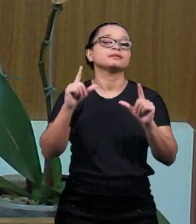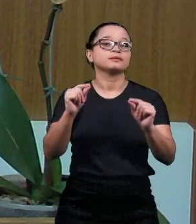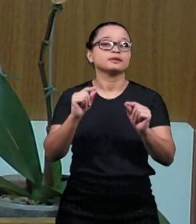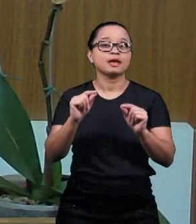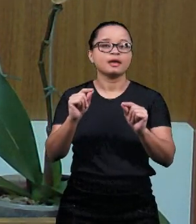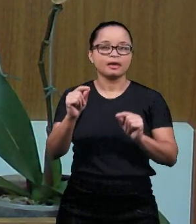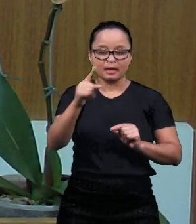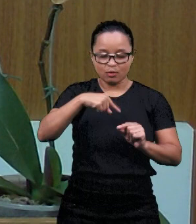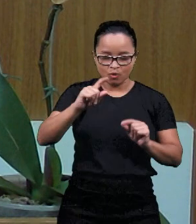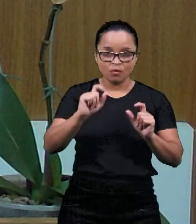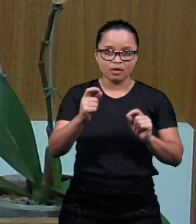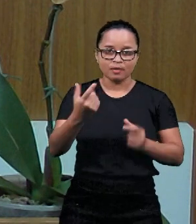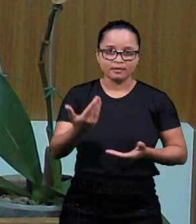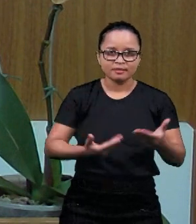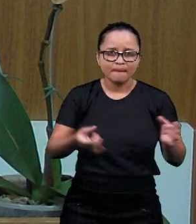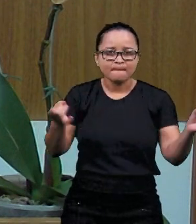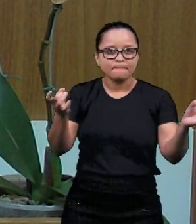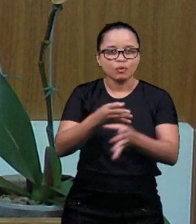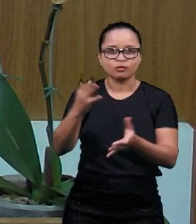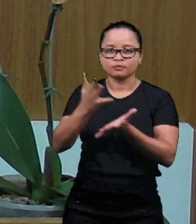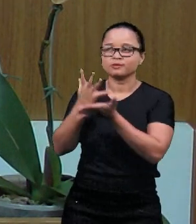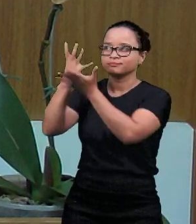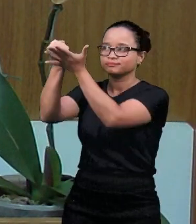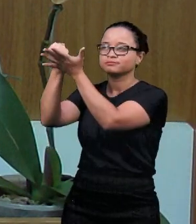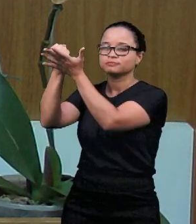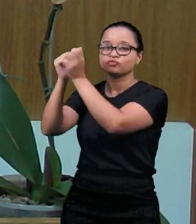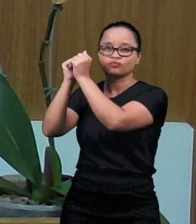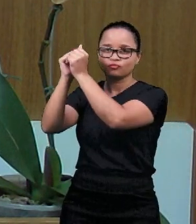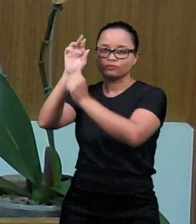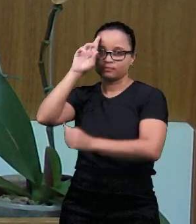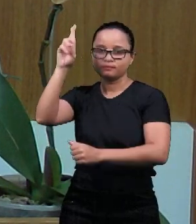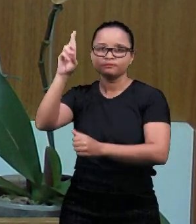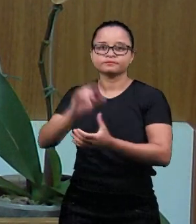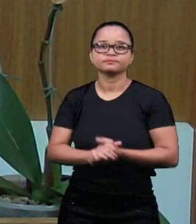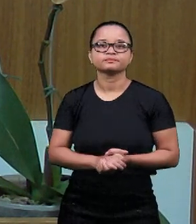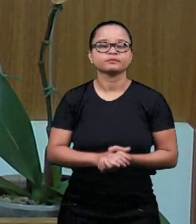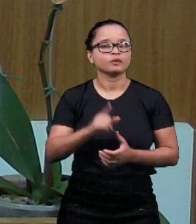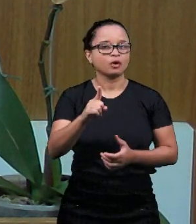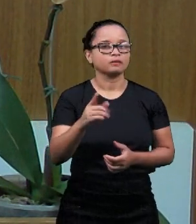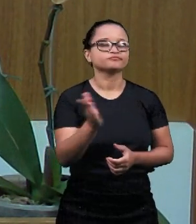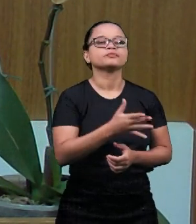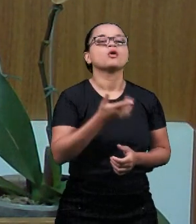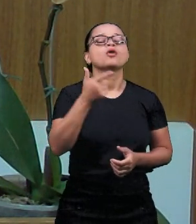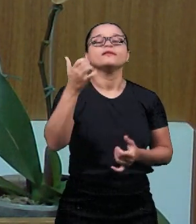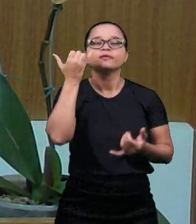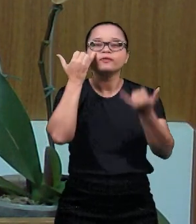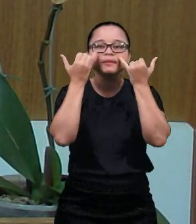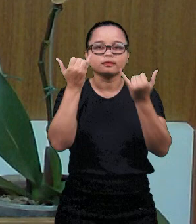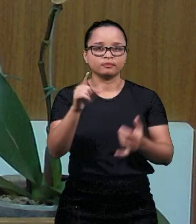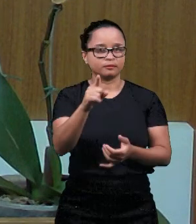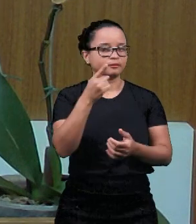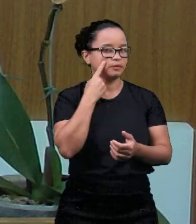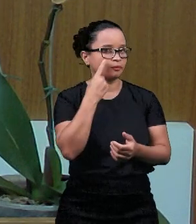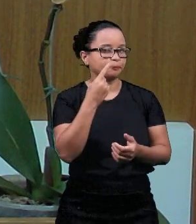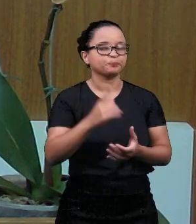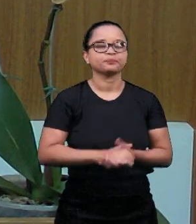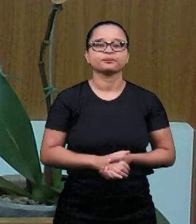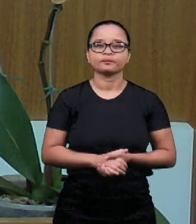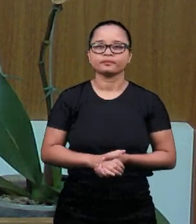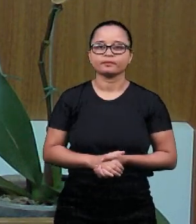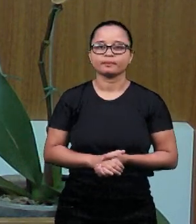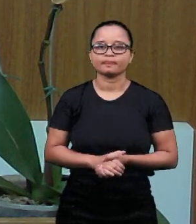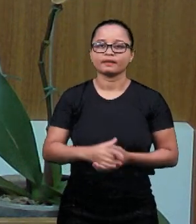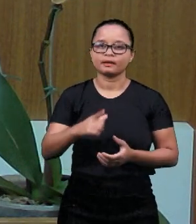j'ai reçu Só os nossos irmãos. Eu recebi quelques déclarations, témoignages